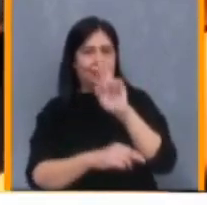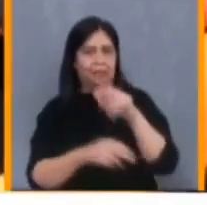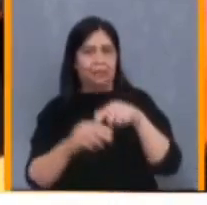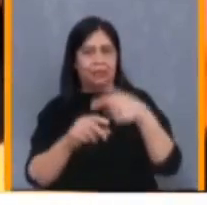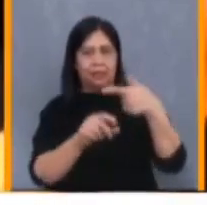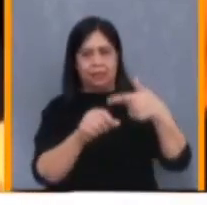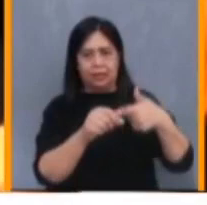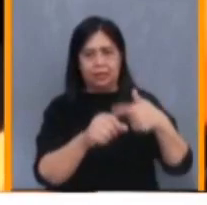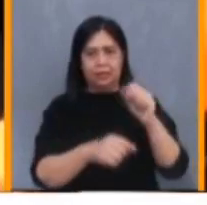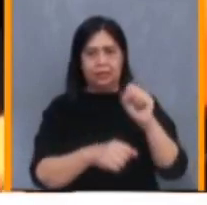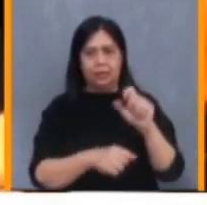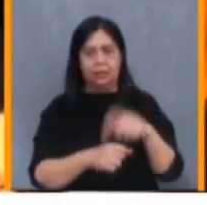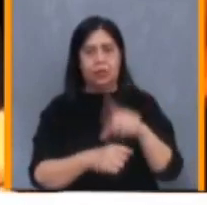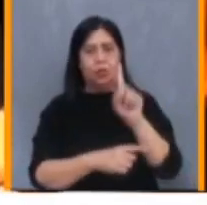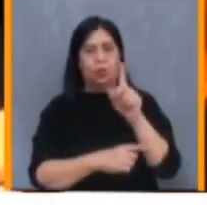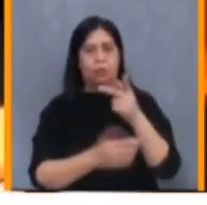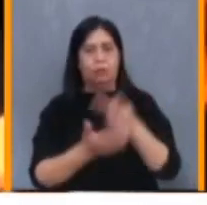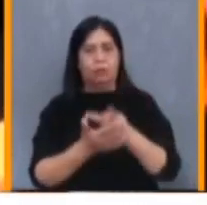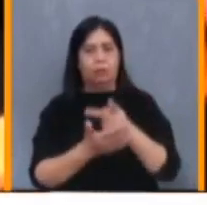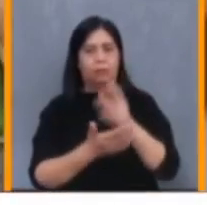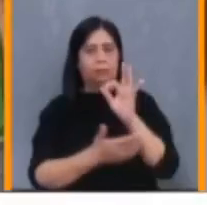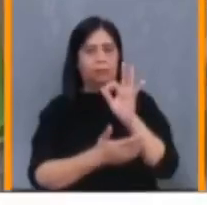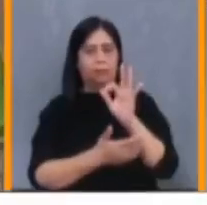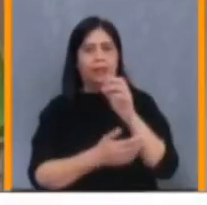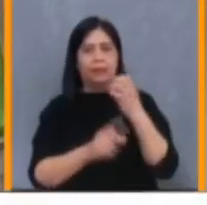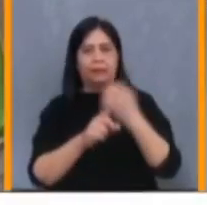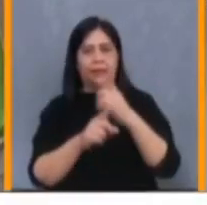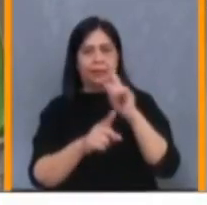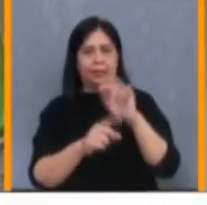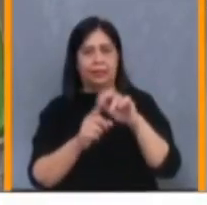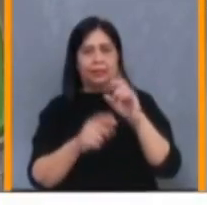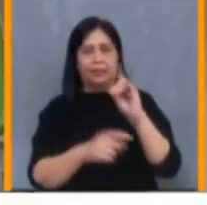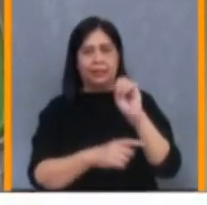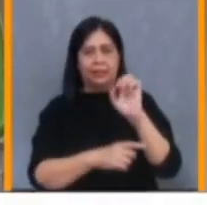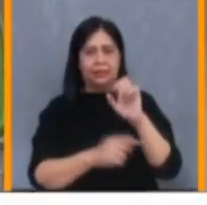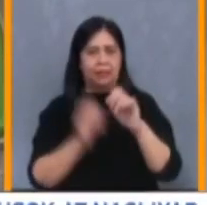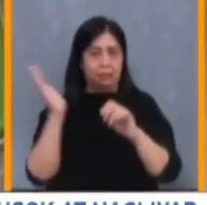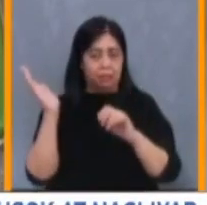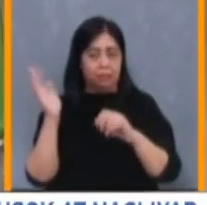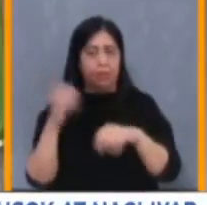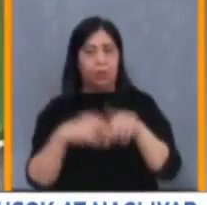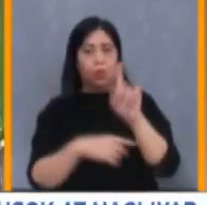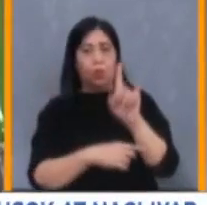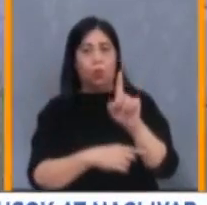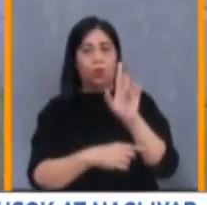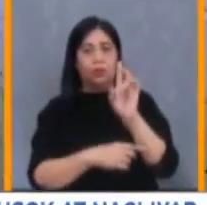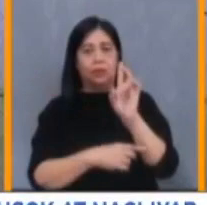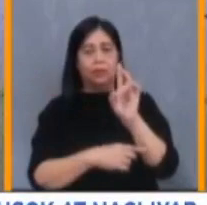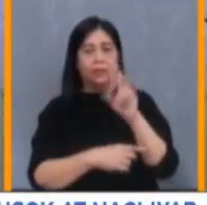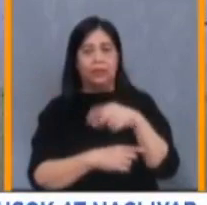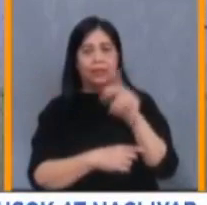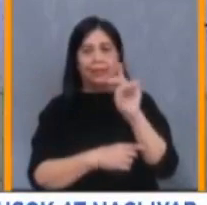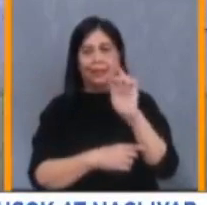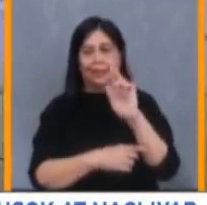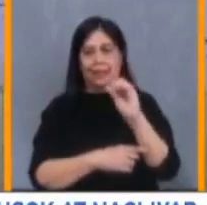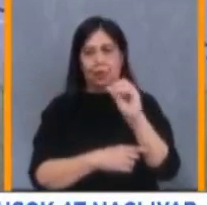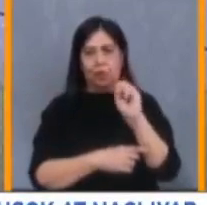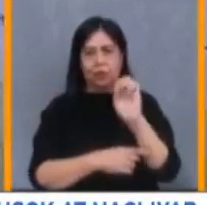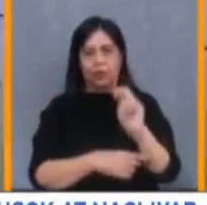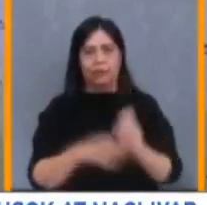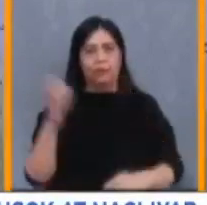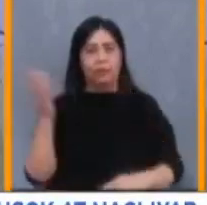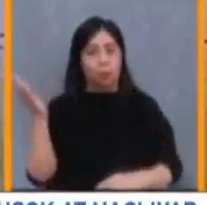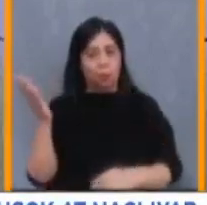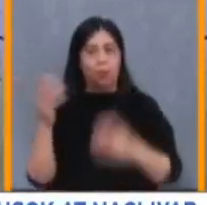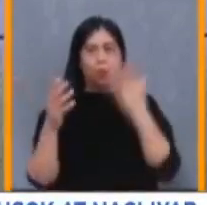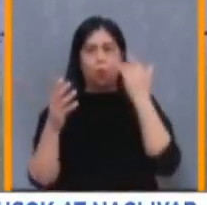1 peso and 90 centavos naman sa diesel at 1 peso and 70 centavos sa gas o kerosene. Bunsod pa rin yan sa galaw ng